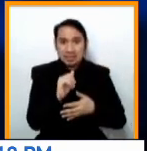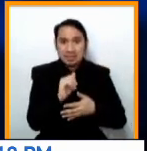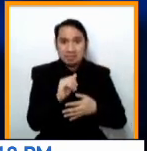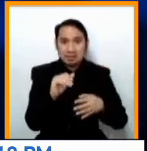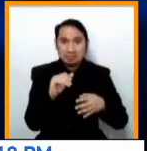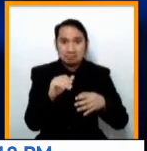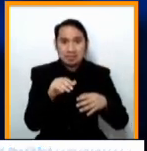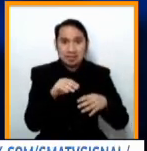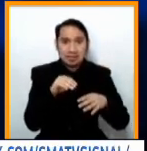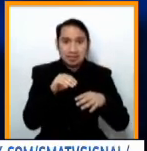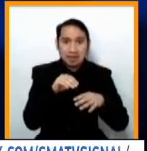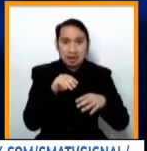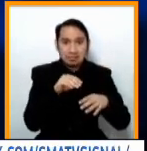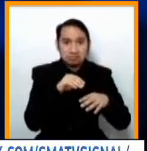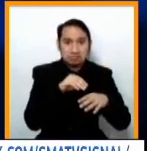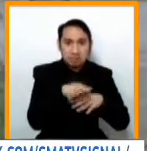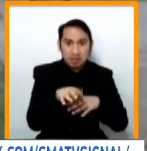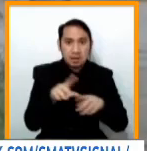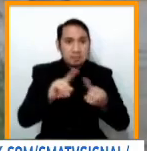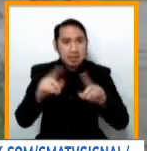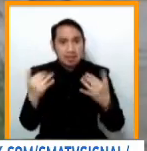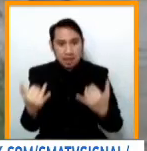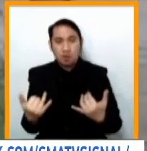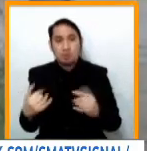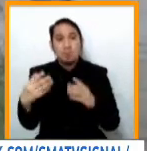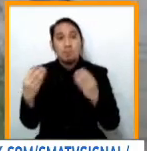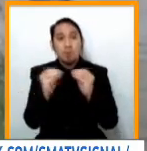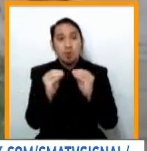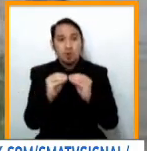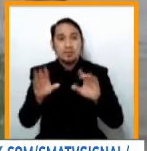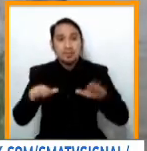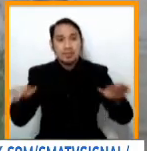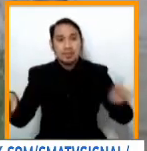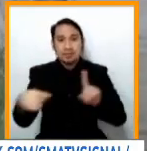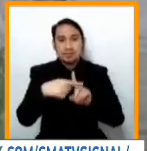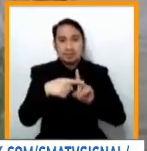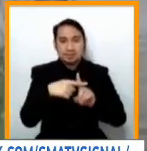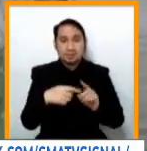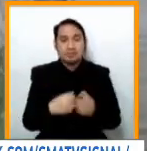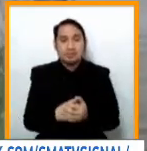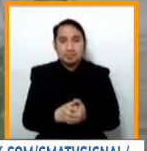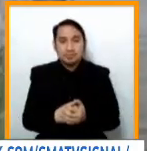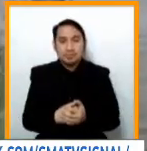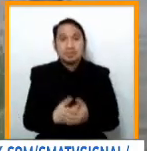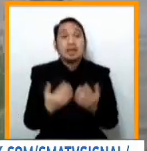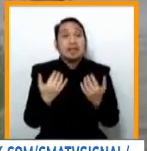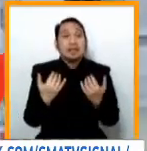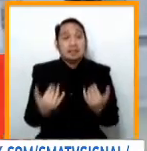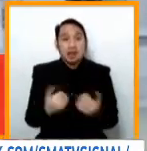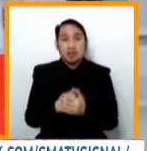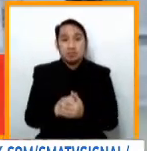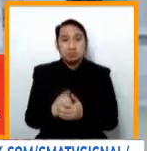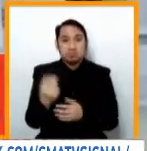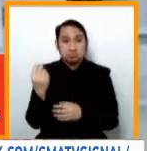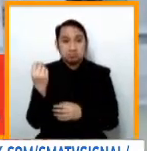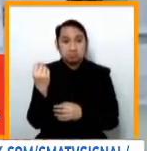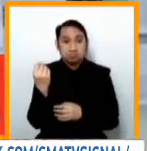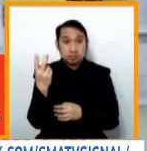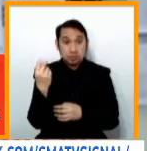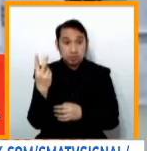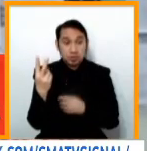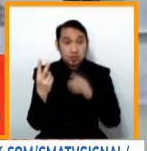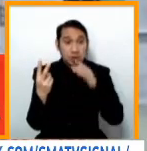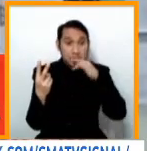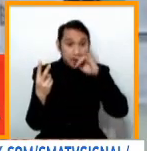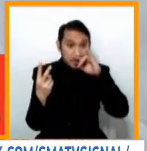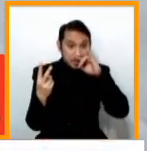sang nagka-positive, no? Samantala, na-cremate na ang 12 taong gulang na bata mula sa barangay Balabag